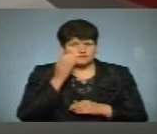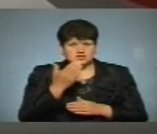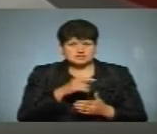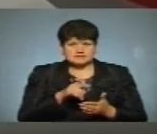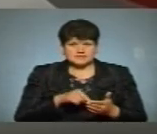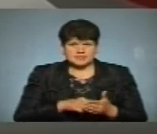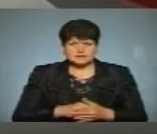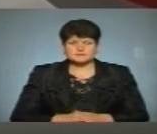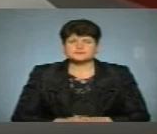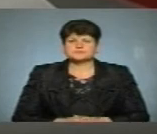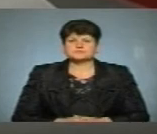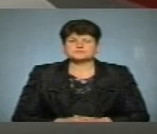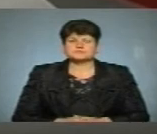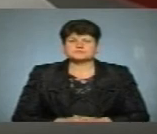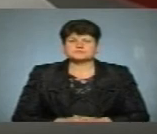запитання.